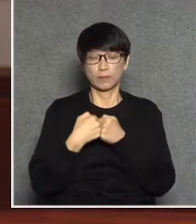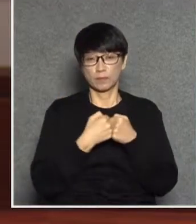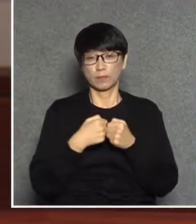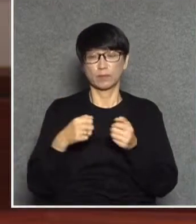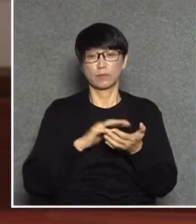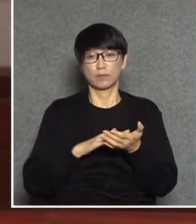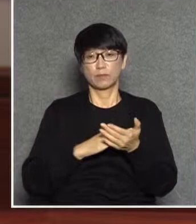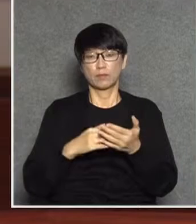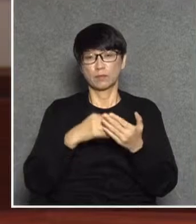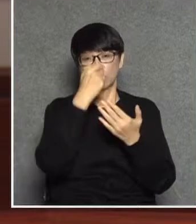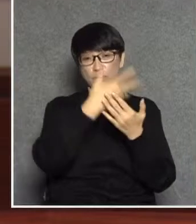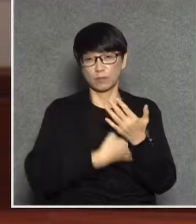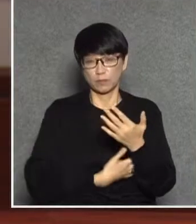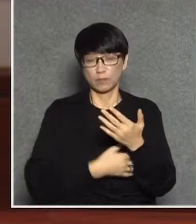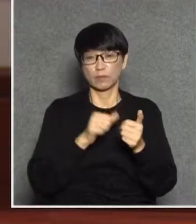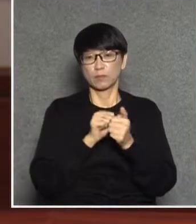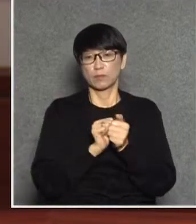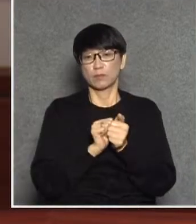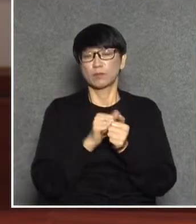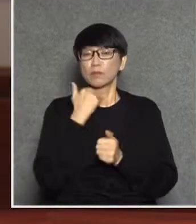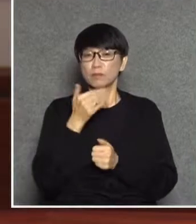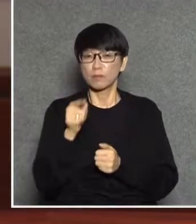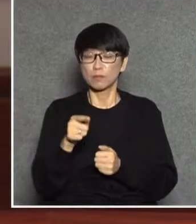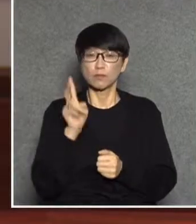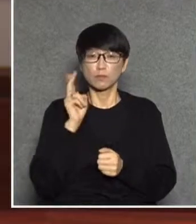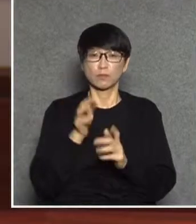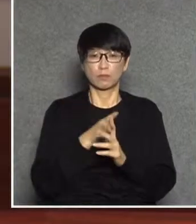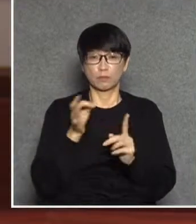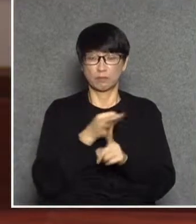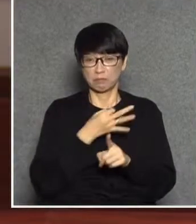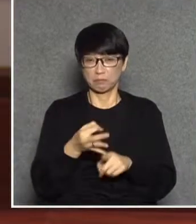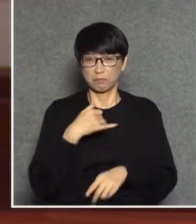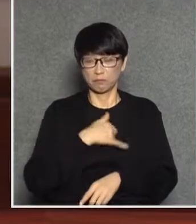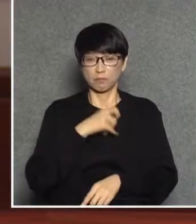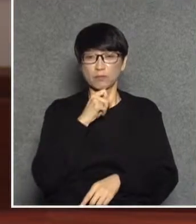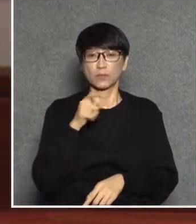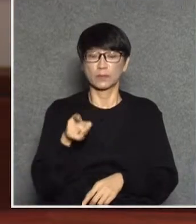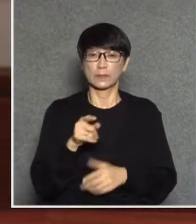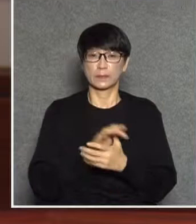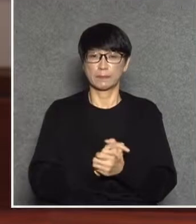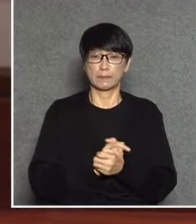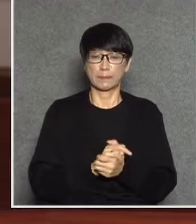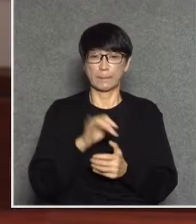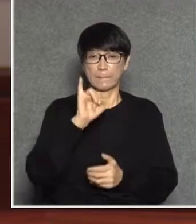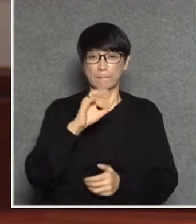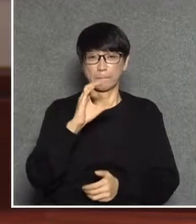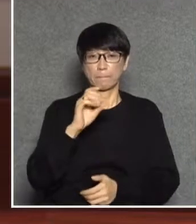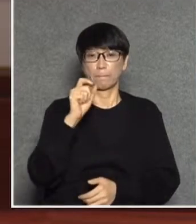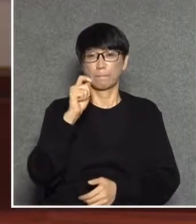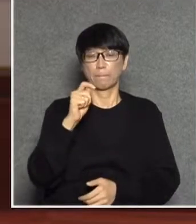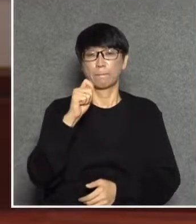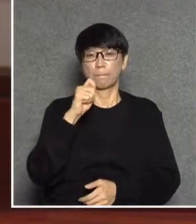或者如果有懷疑刑事成分嘅話咧，就係建議去向依個嘅廉署啊，或者係警署